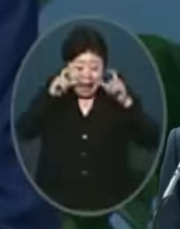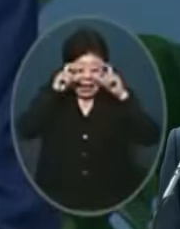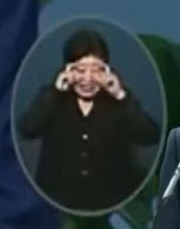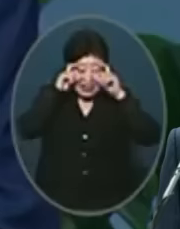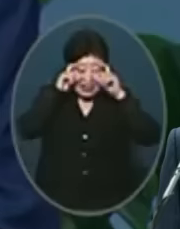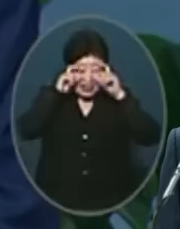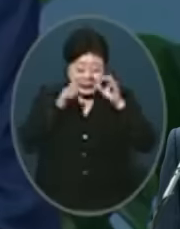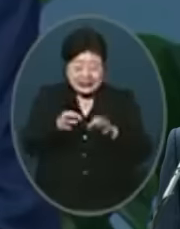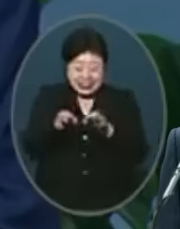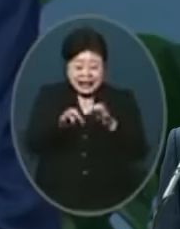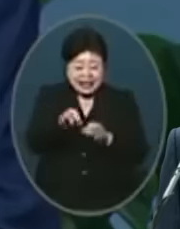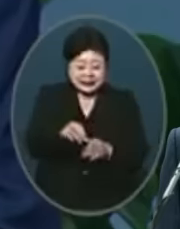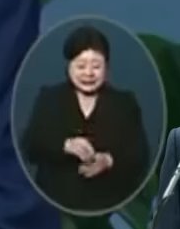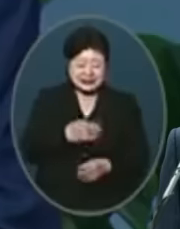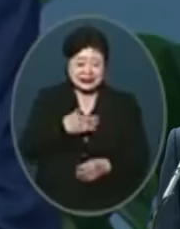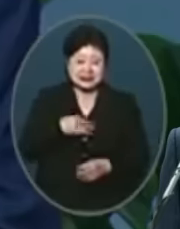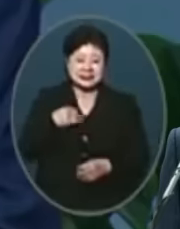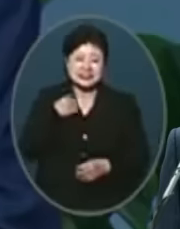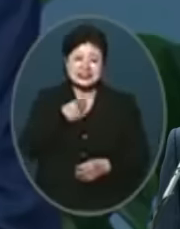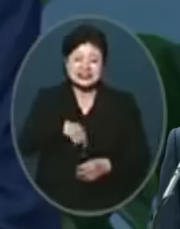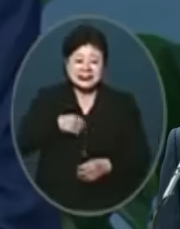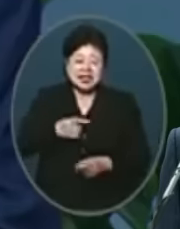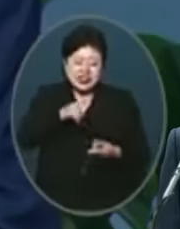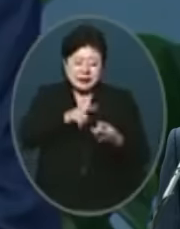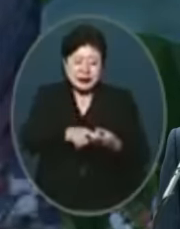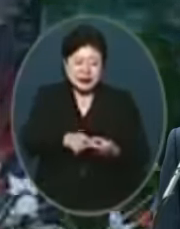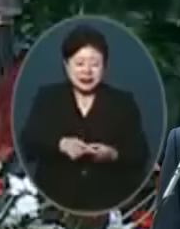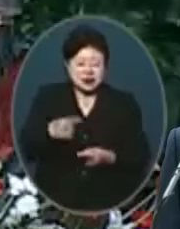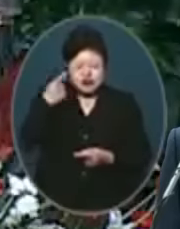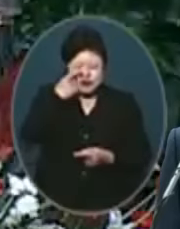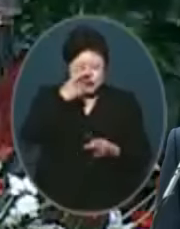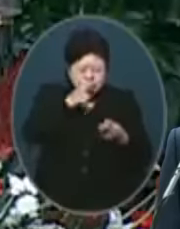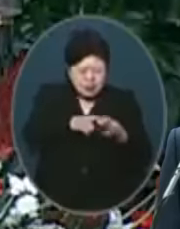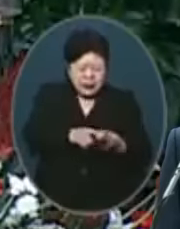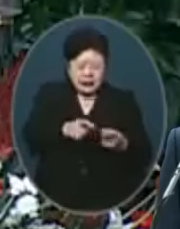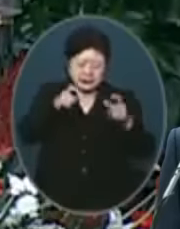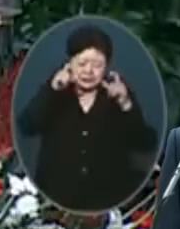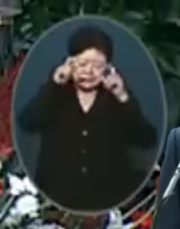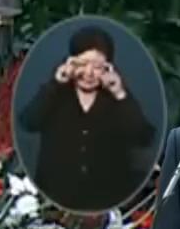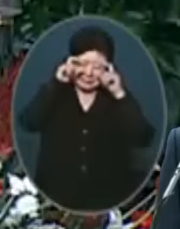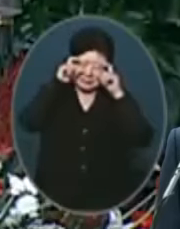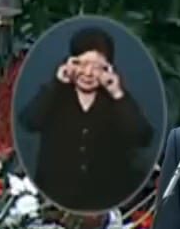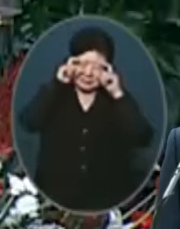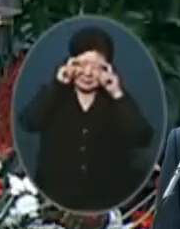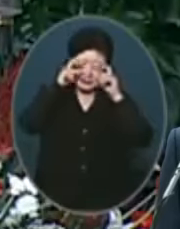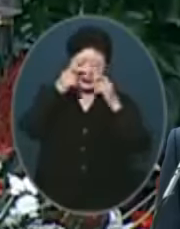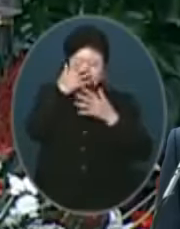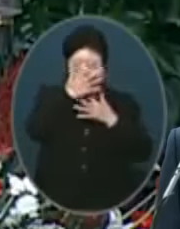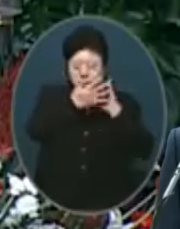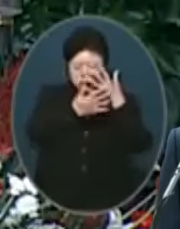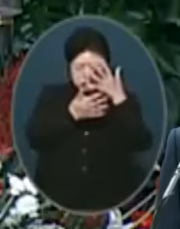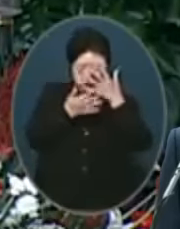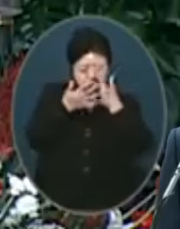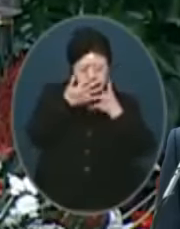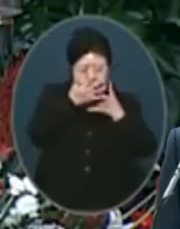안경점에 가서 자기에 맞는 렌즈로 안경을 만들어 적용하면 흐릿하던